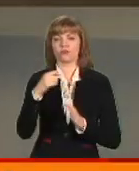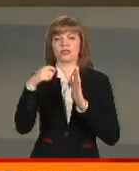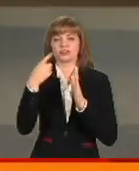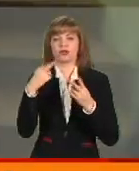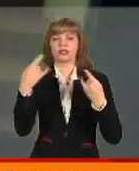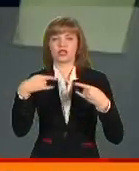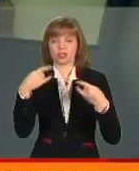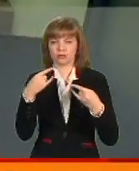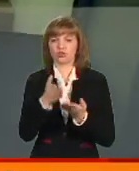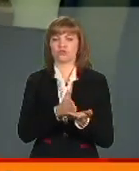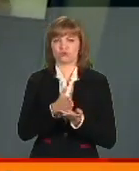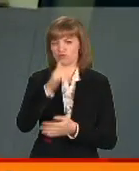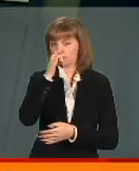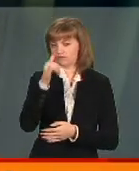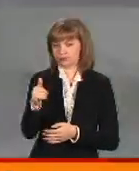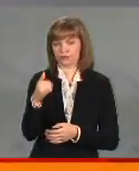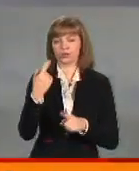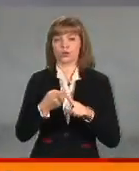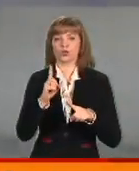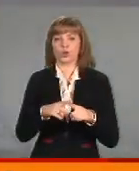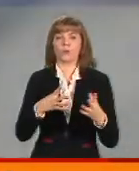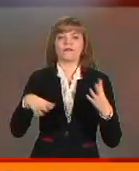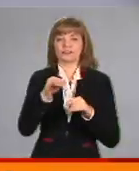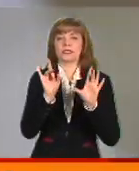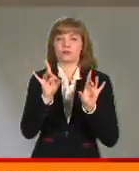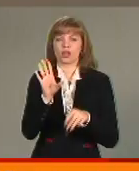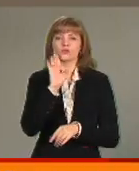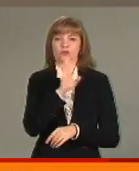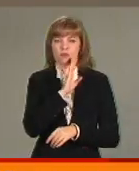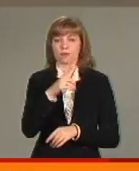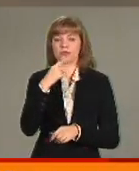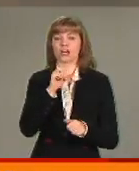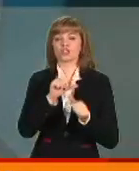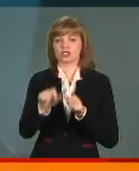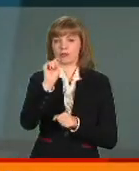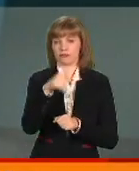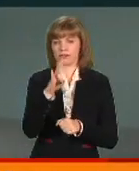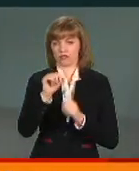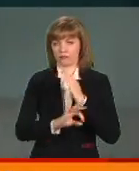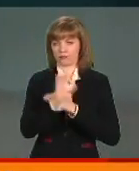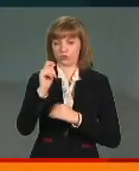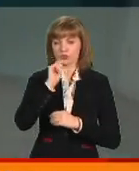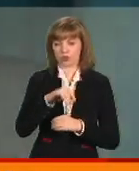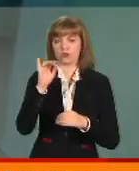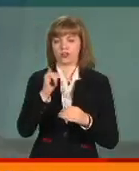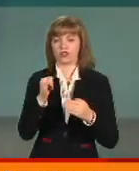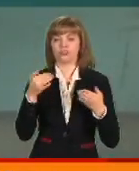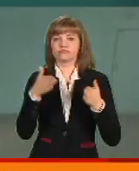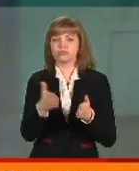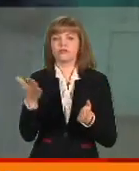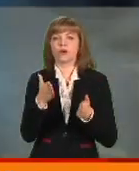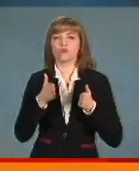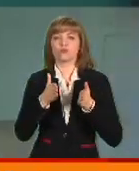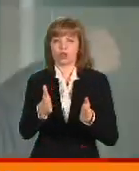для телебачення служба не дає змоги. Тож усе пояснює мама. Каже, саме війна на сході України і скоригувала, в